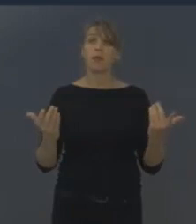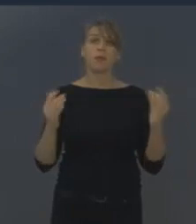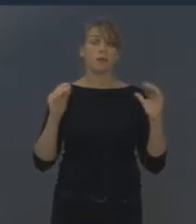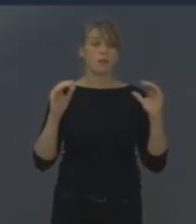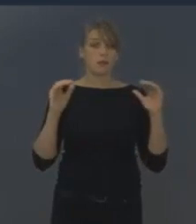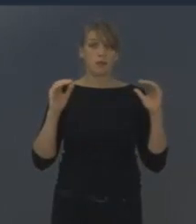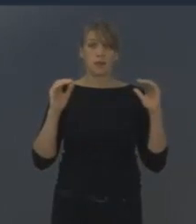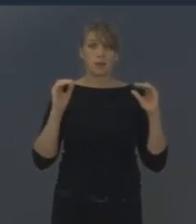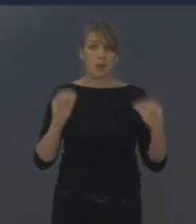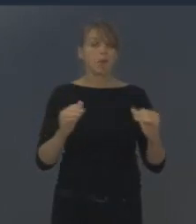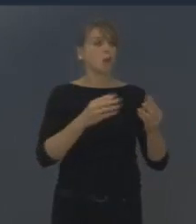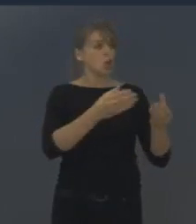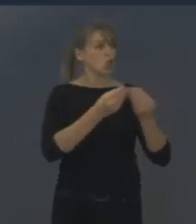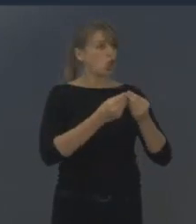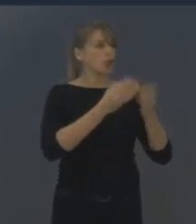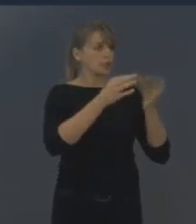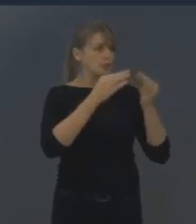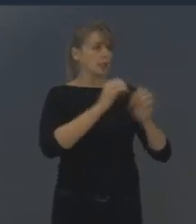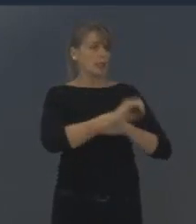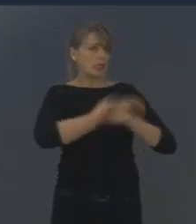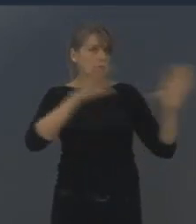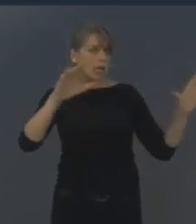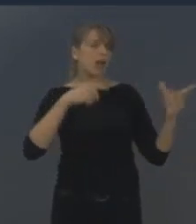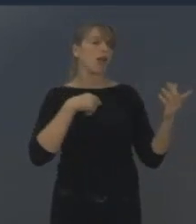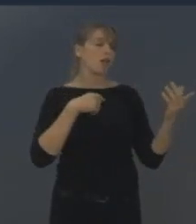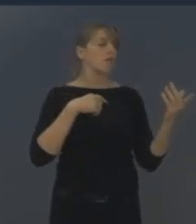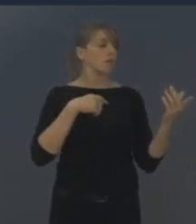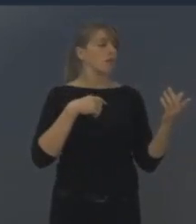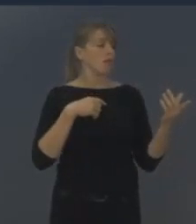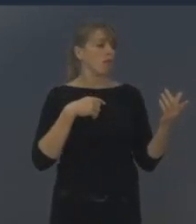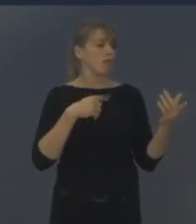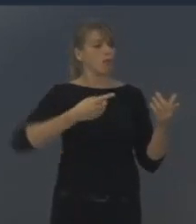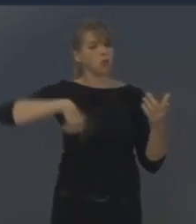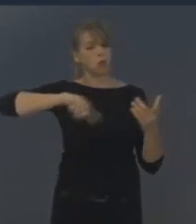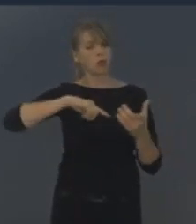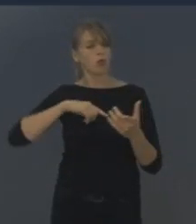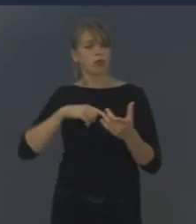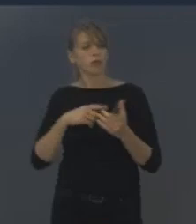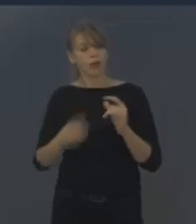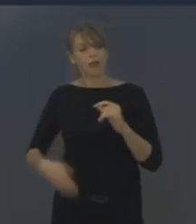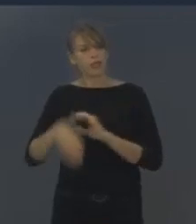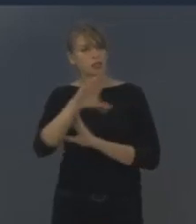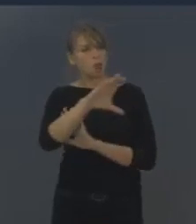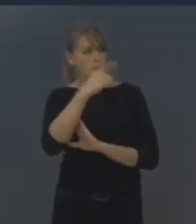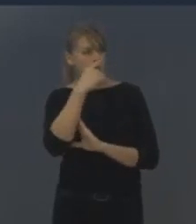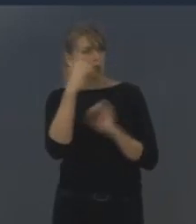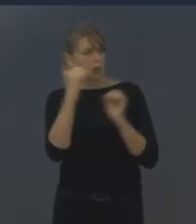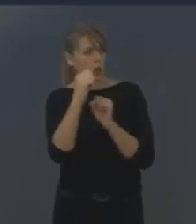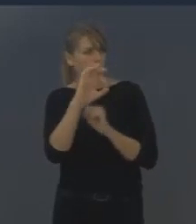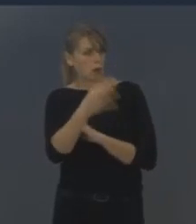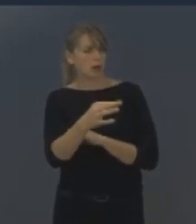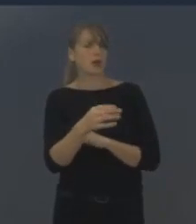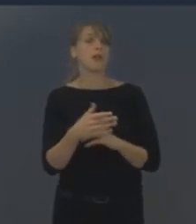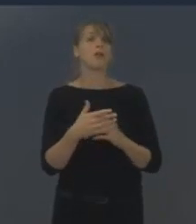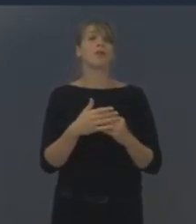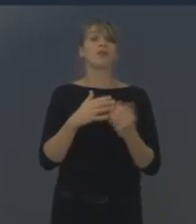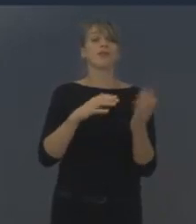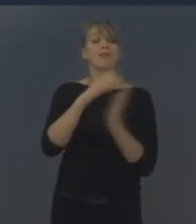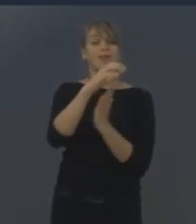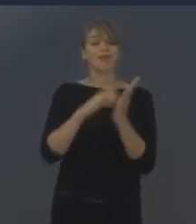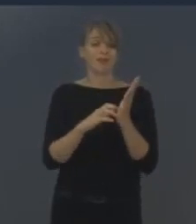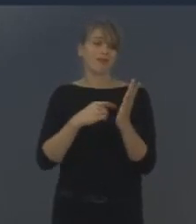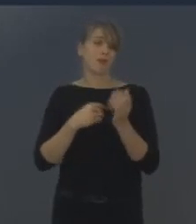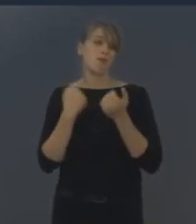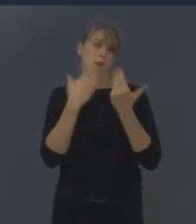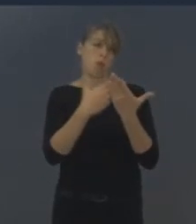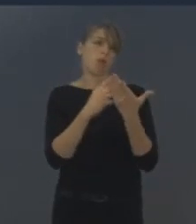justifications apportées, bien qu'on voit plutôt d'un bon œil la question de l'investissement, mais l'objectif de cet amendement identique est une